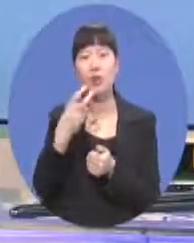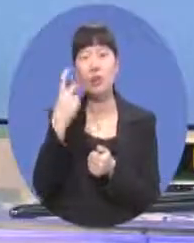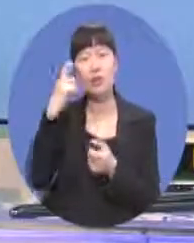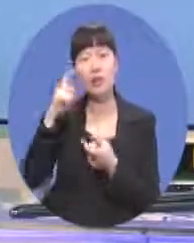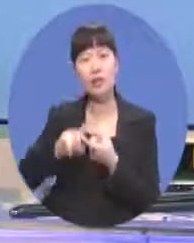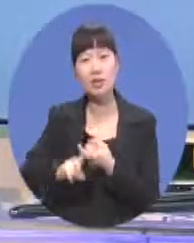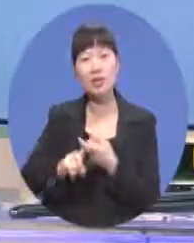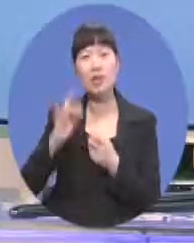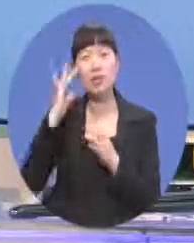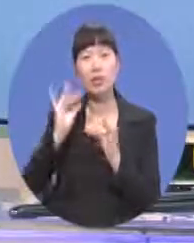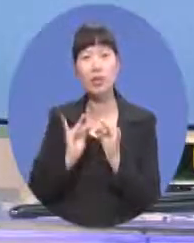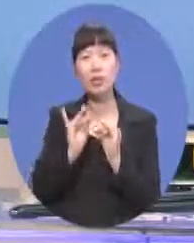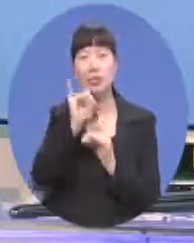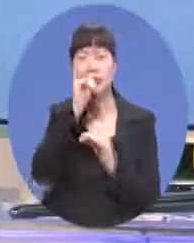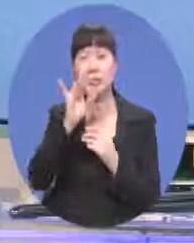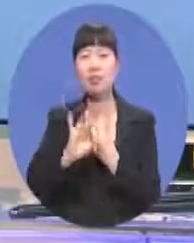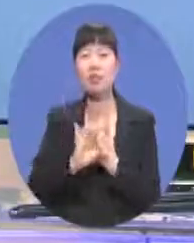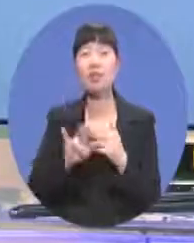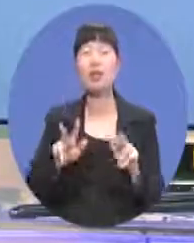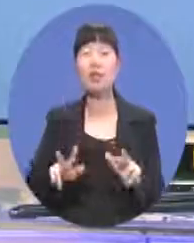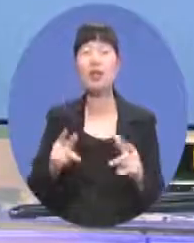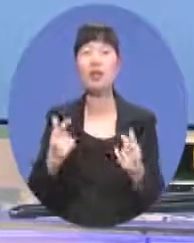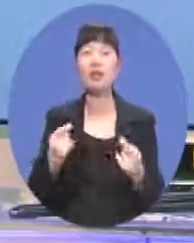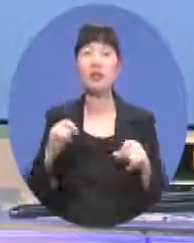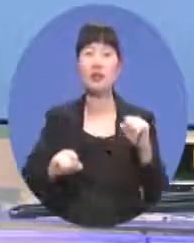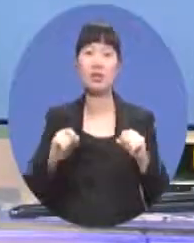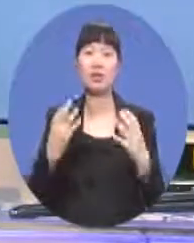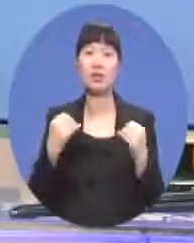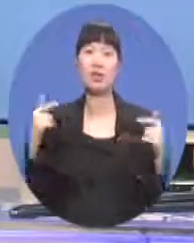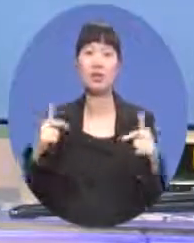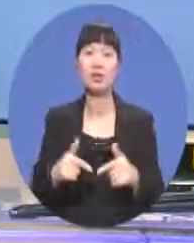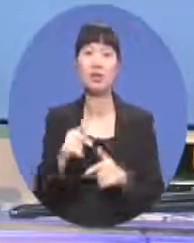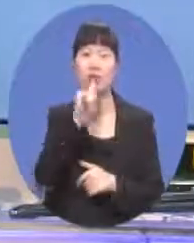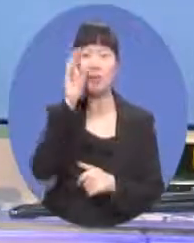관계의 공감이 좀 들어가 준다면 이런 행동들은 좀 많이 감소될 네. 수가 있습니다.